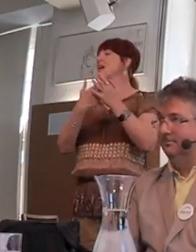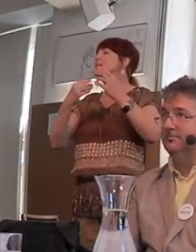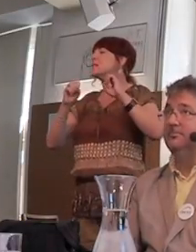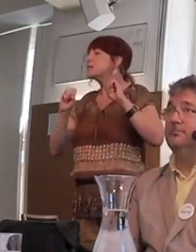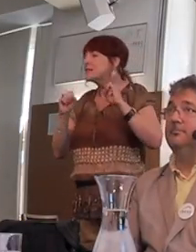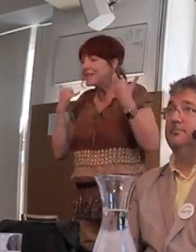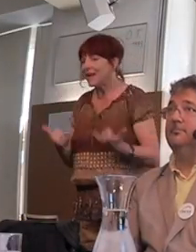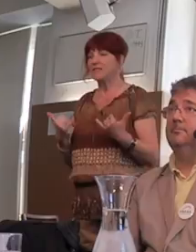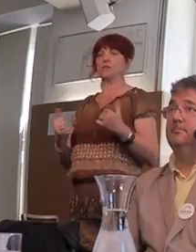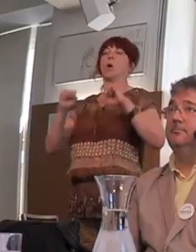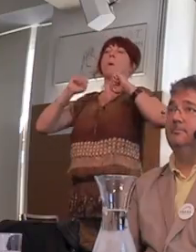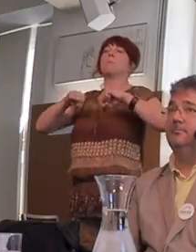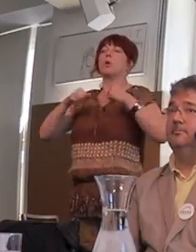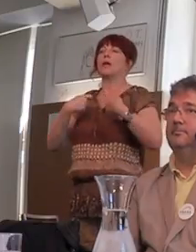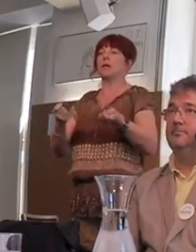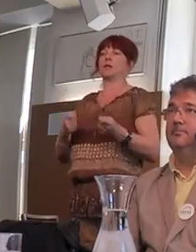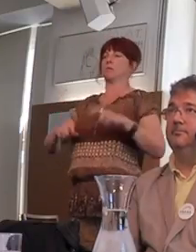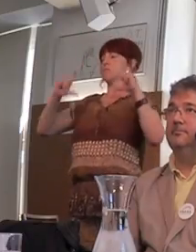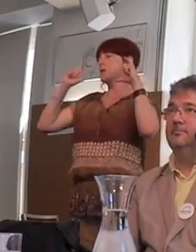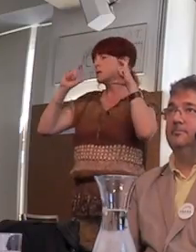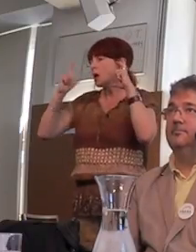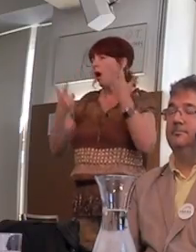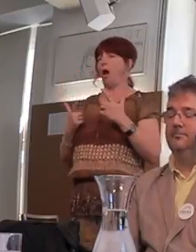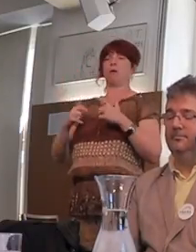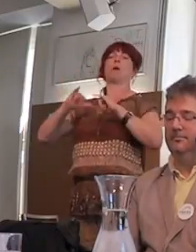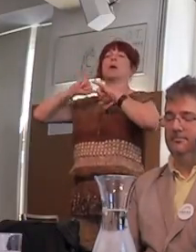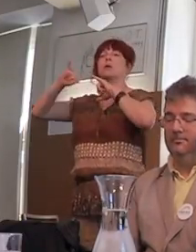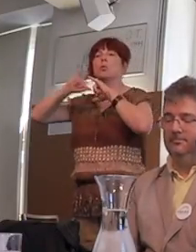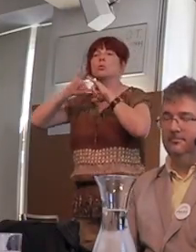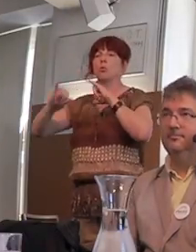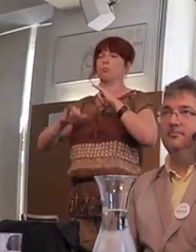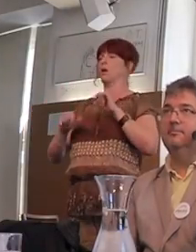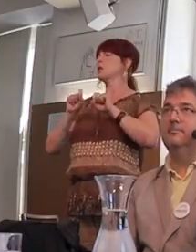wären. YouTube, Instagram, Twitter, Snapchat und Co.